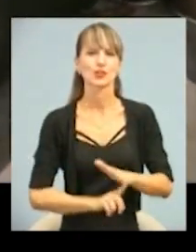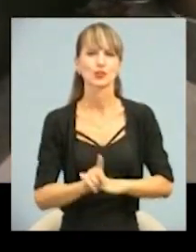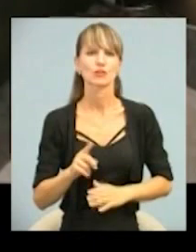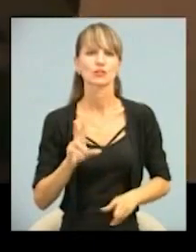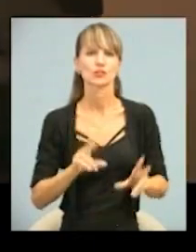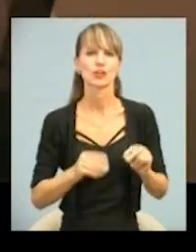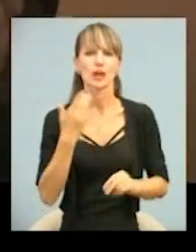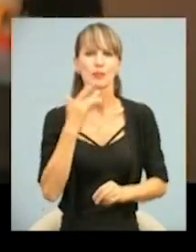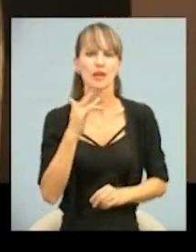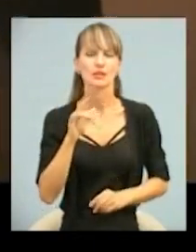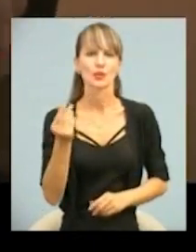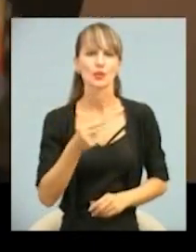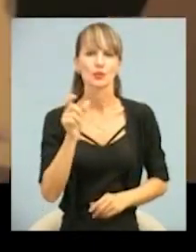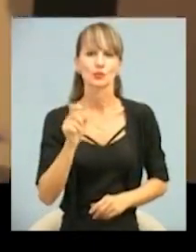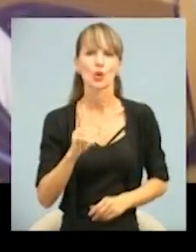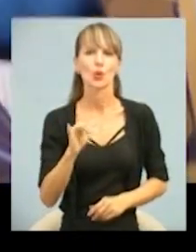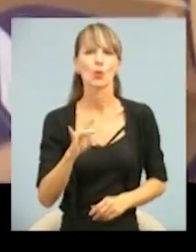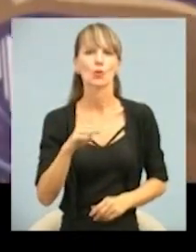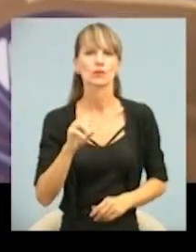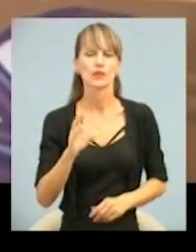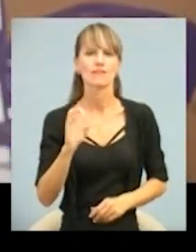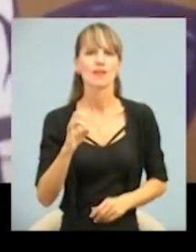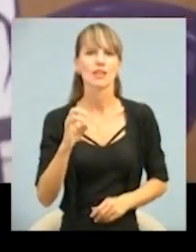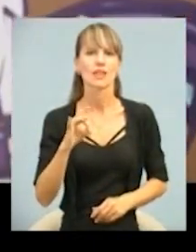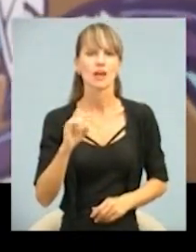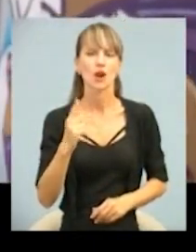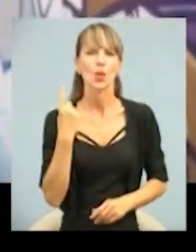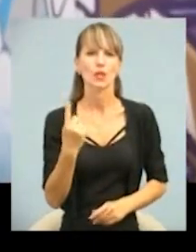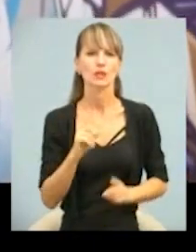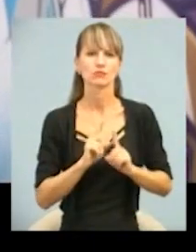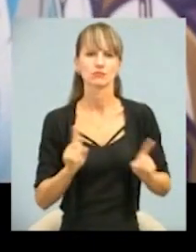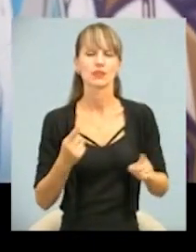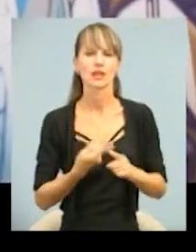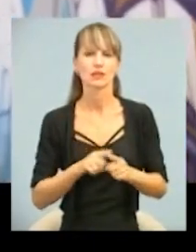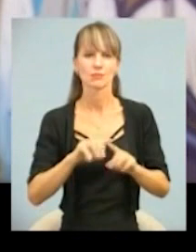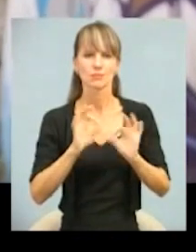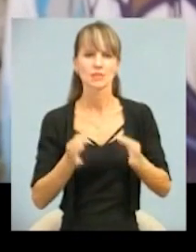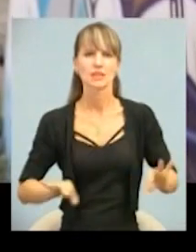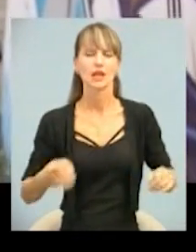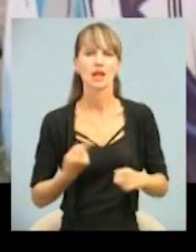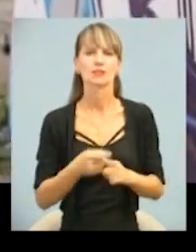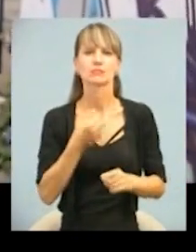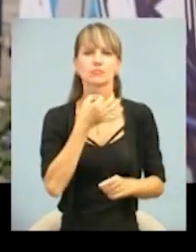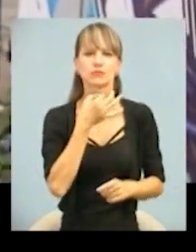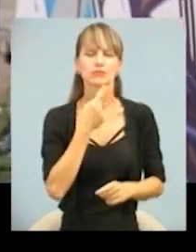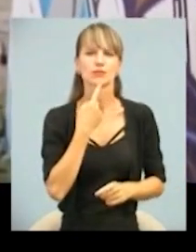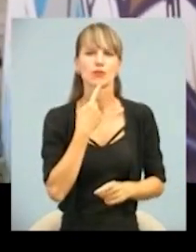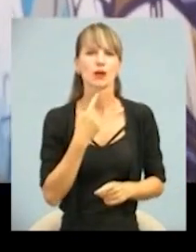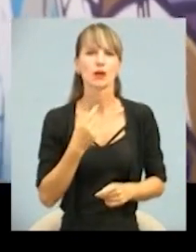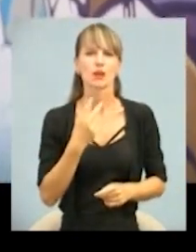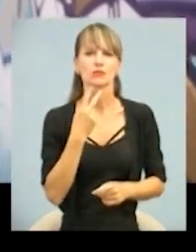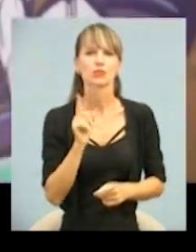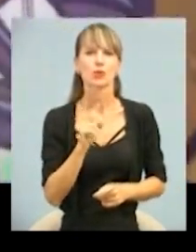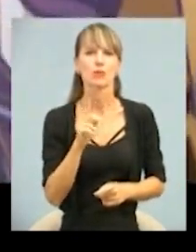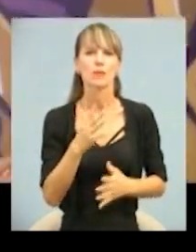засновником вважають американського художника Курта Венера. Одна з особливостей цього виду мистецтва – це спроба охопити якомога